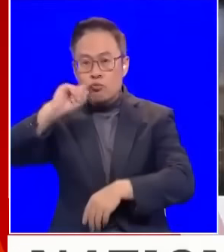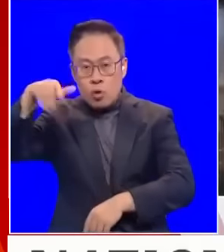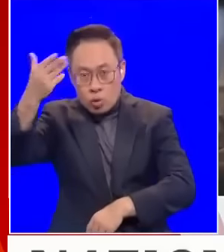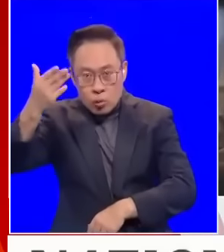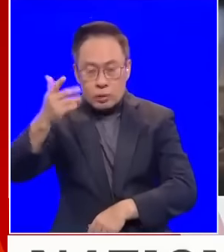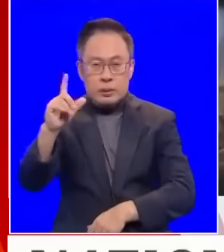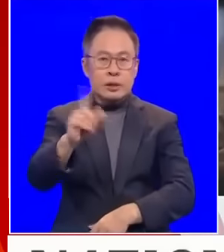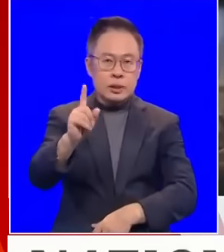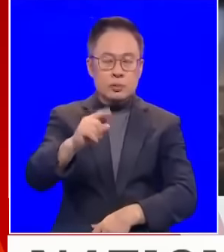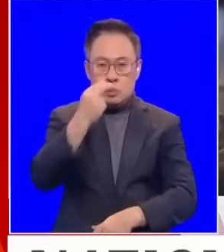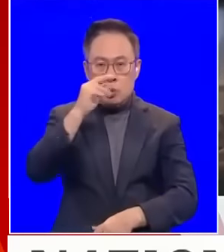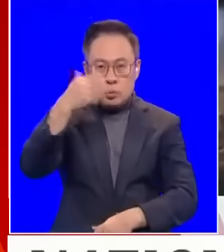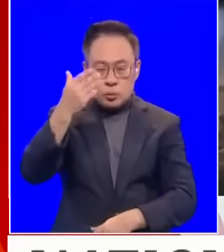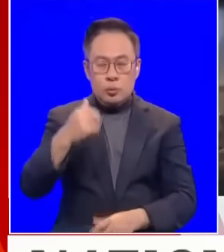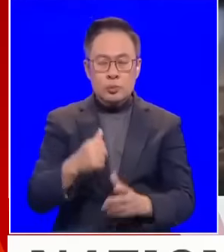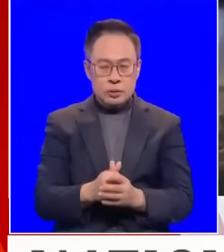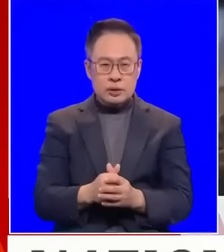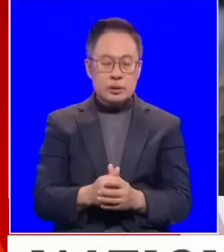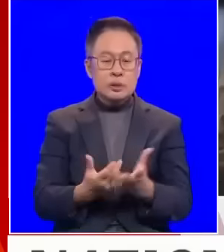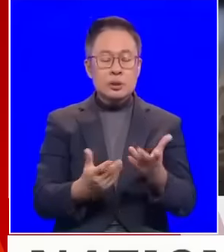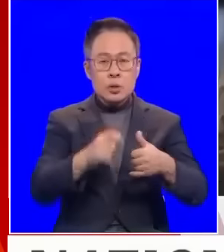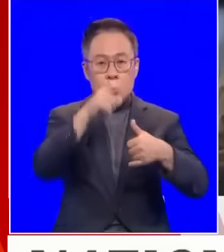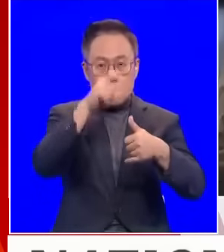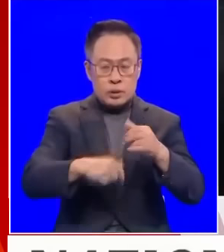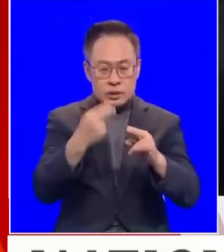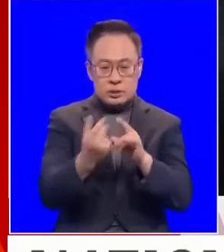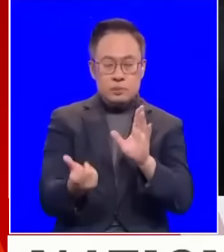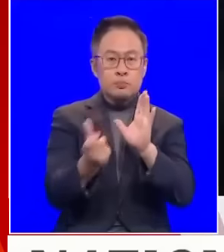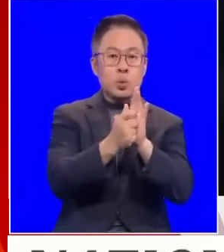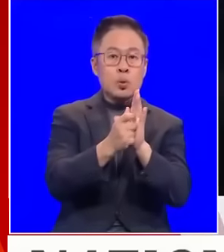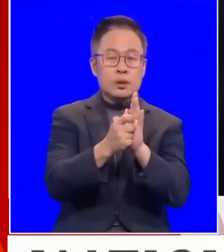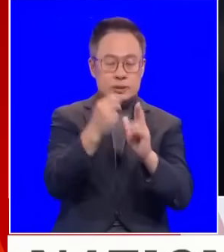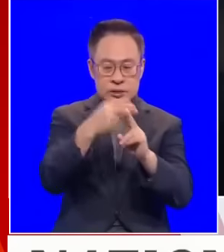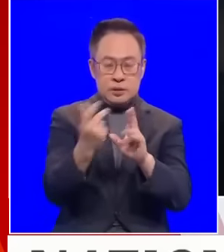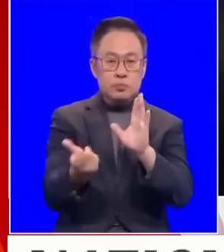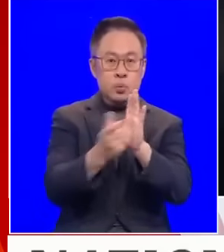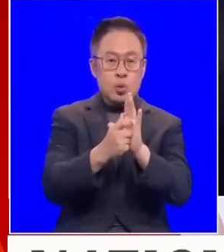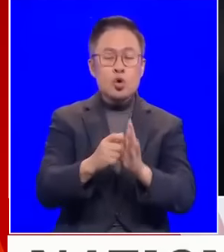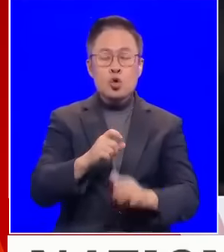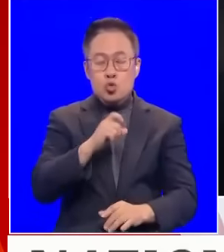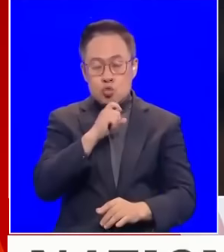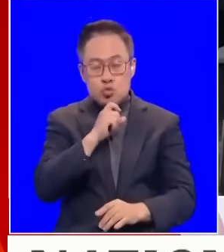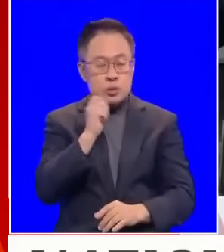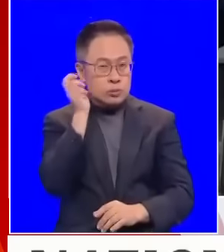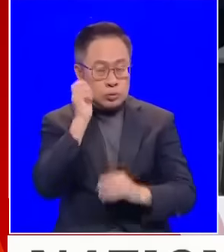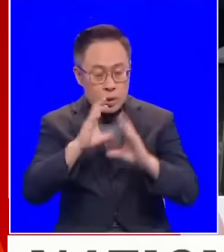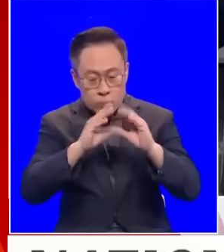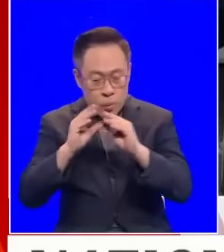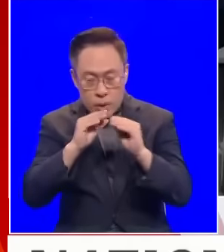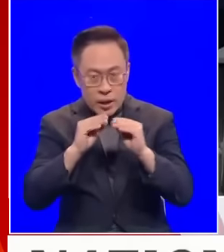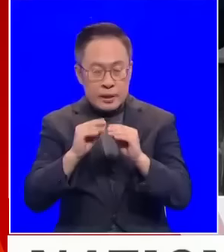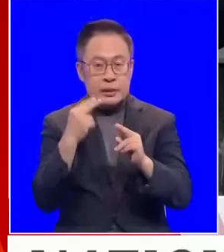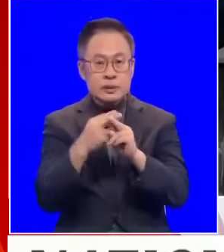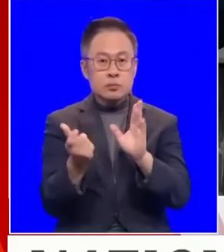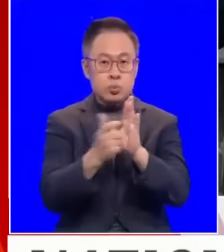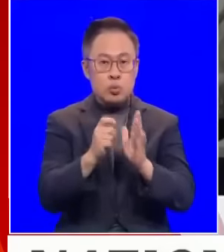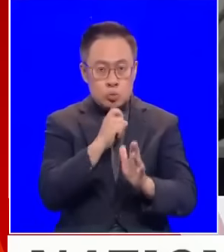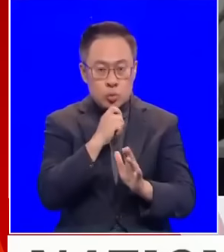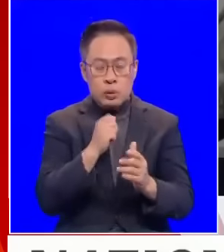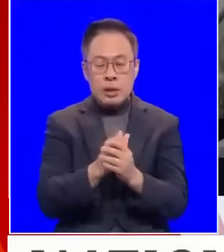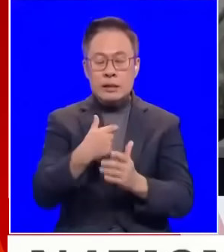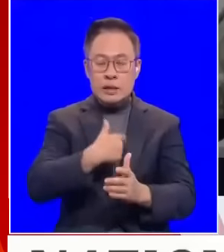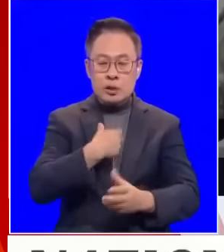ก็สามารถที่จะแสดงตัวตนหรือความบริสุทธิ์ตัวเองได้ในขณะที่ยังไม่ได้มีการร้องทุกข์กล่าวโทษหรือศาลยังไม่พิพากษ